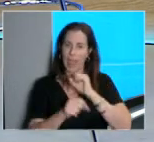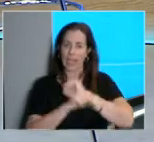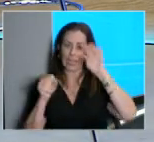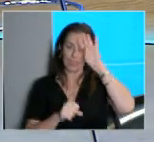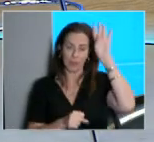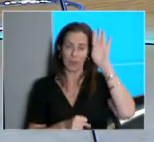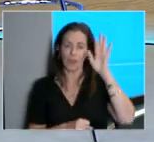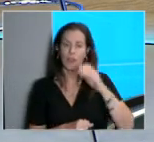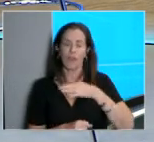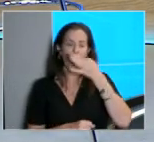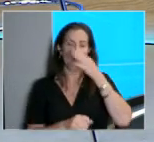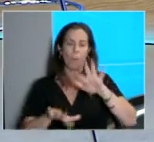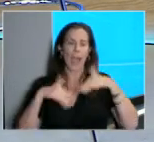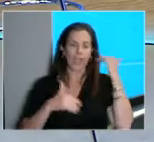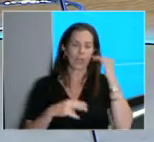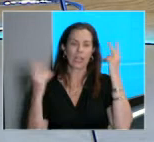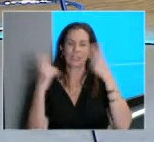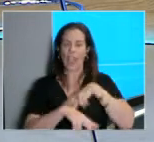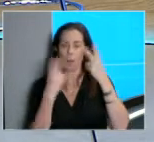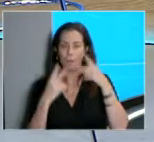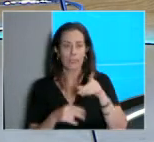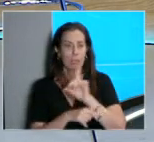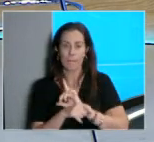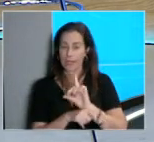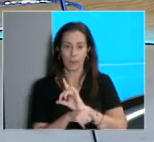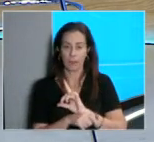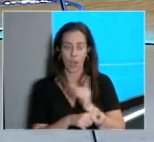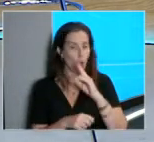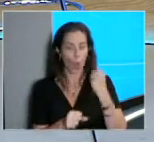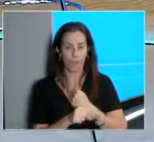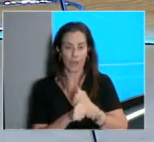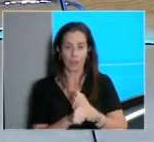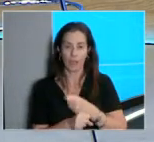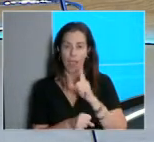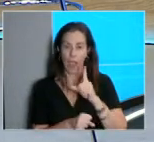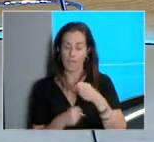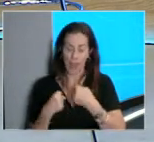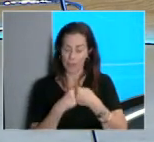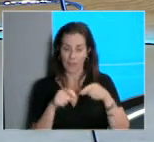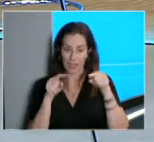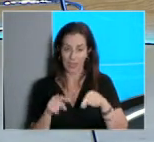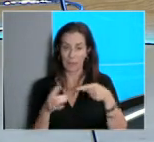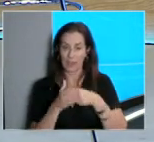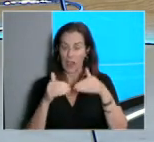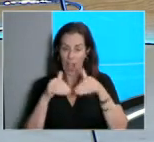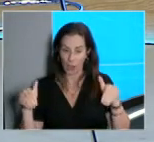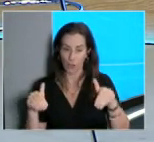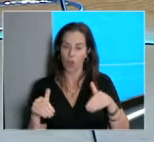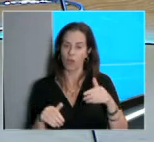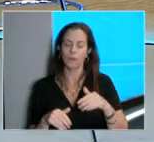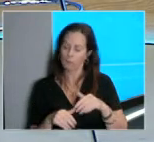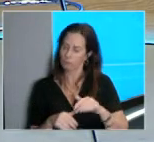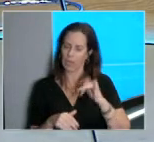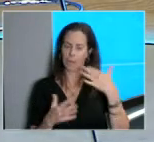האיראני, והנאום הוא בקונגרס, וההסכם, זה בינתיים לא עובד. אבל המאבק הזה סביב הגבול עובד,